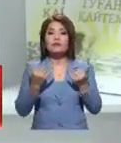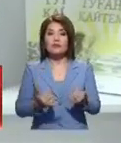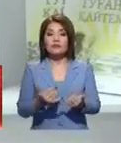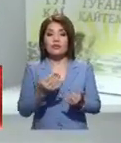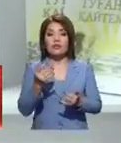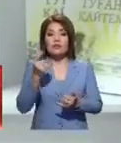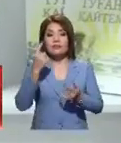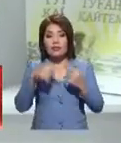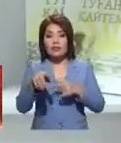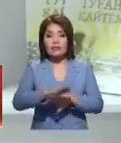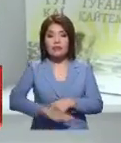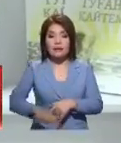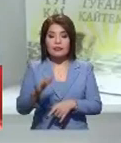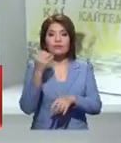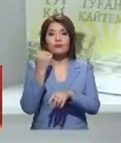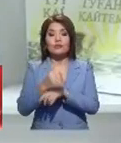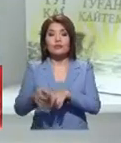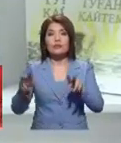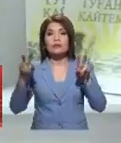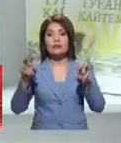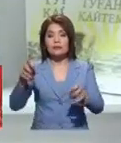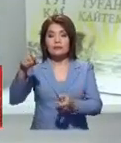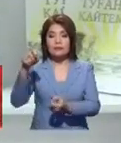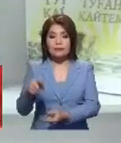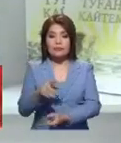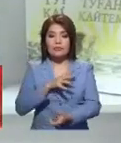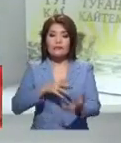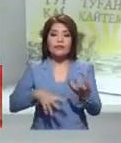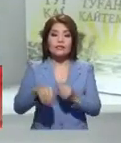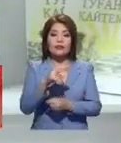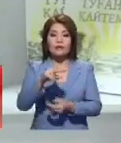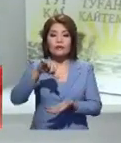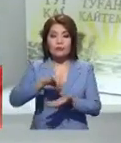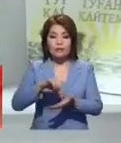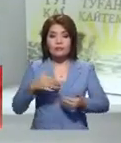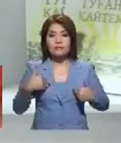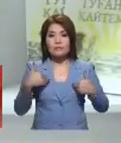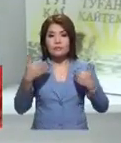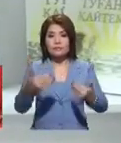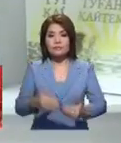өңірімізден жеңімпаз атанғанына. Сондықтан барша қатысушыларды да құттықтаймыз.